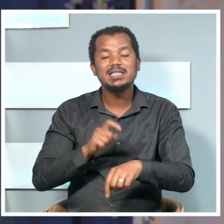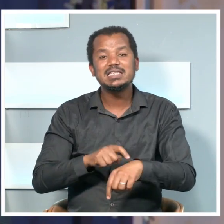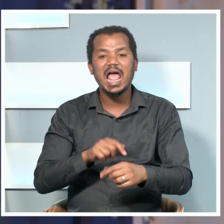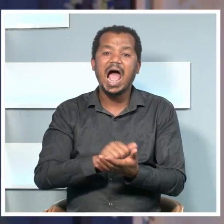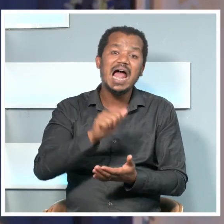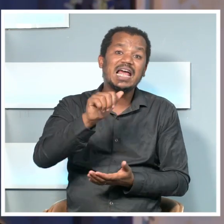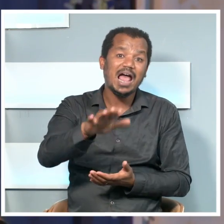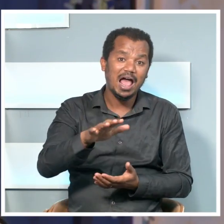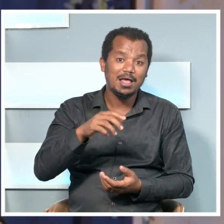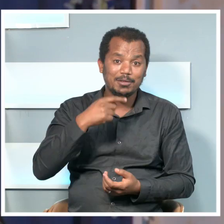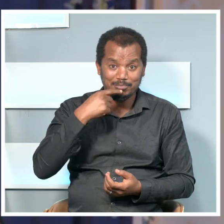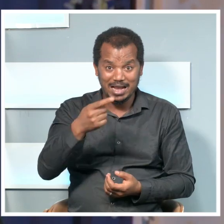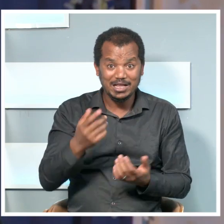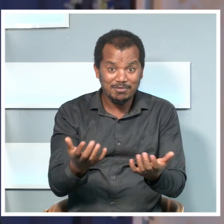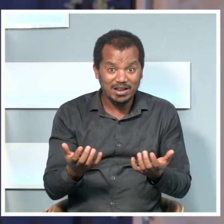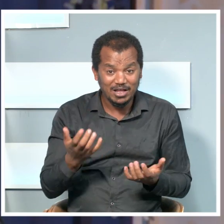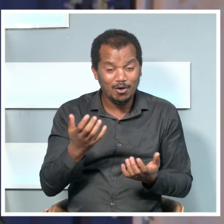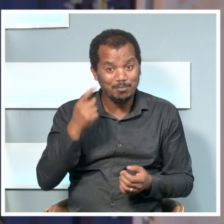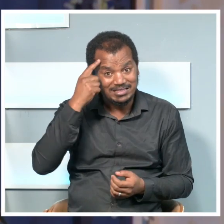ጭምር ማሳሰብ የምፈልገው